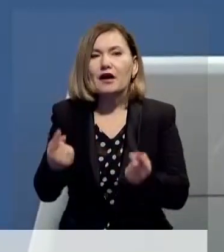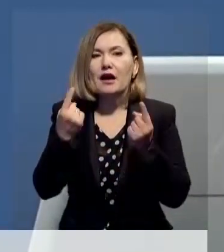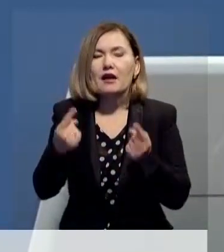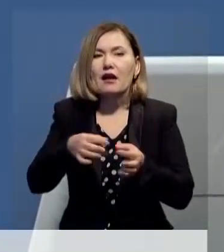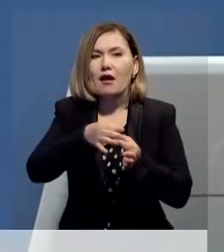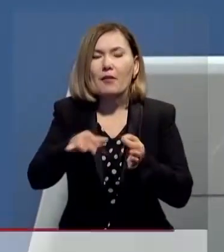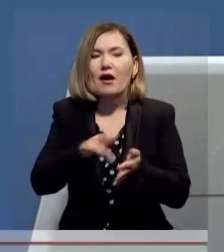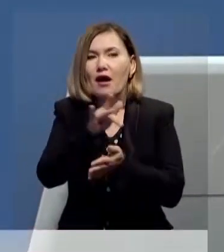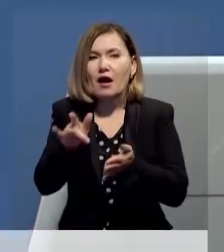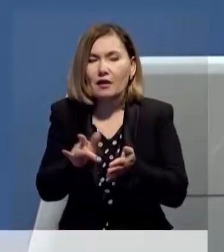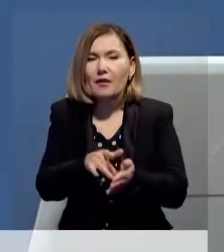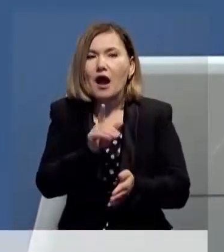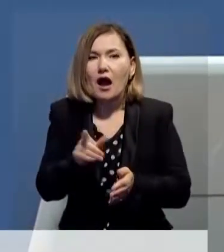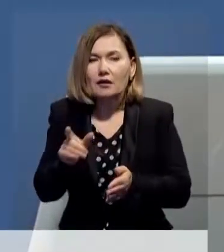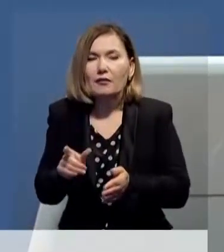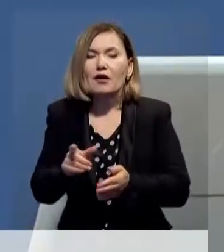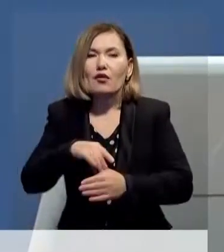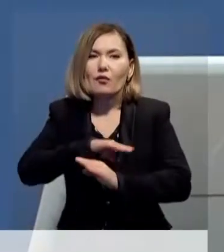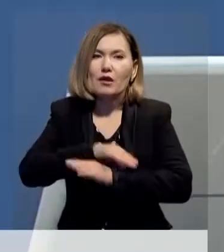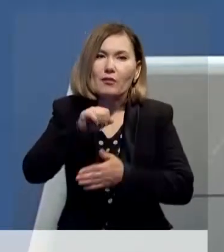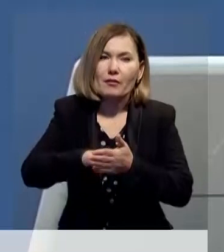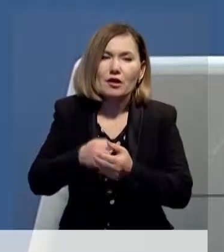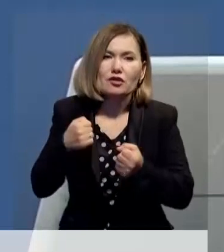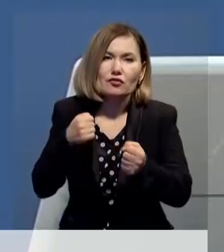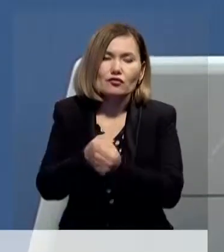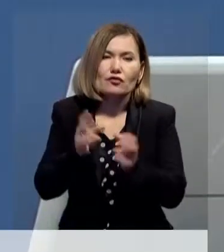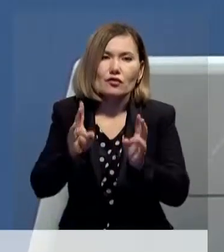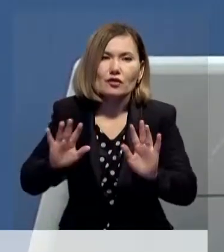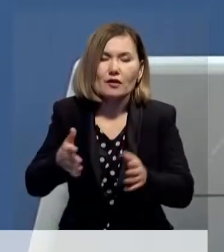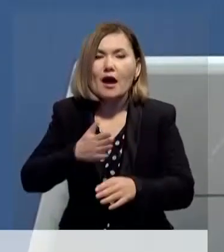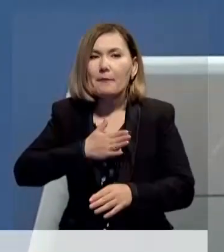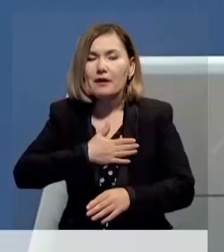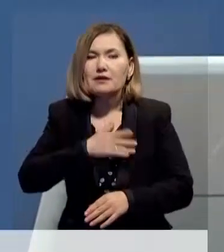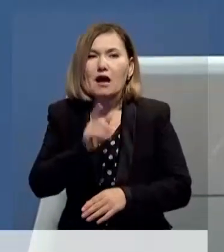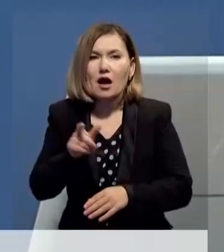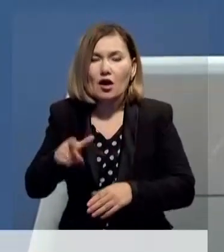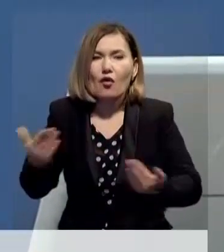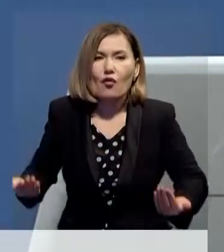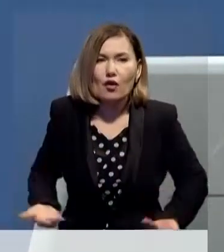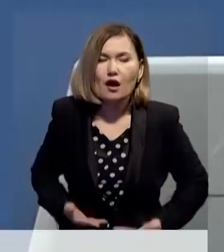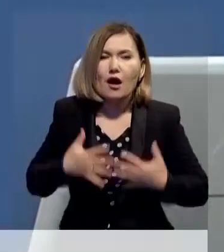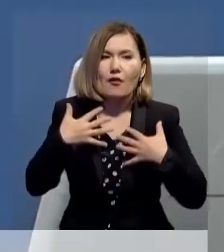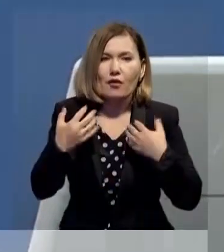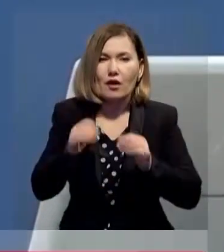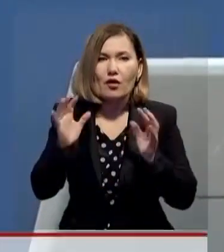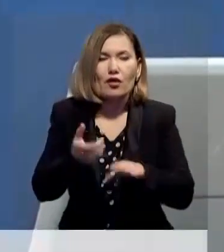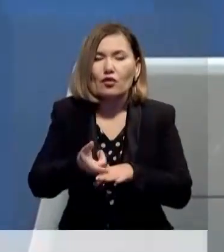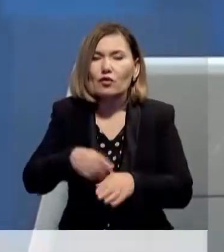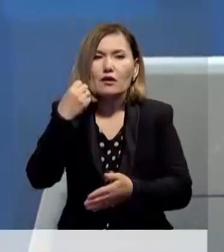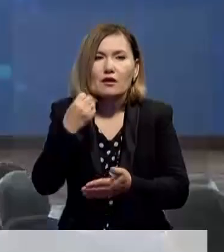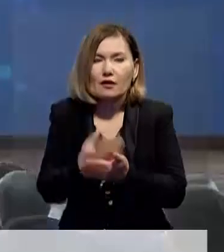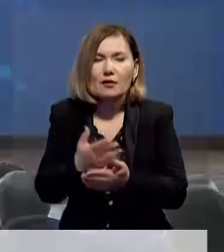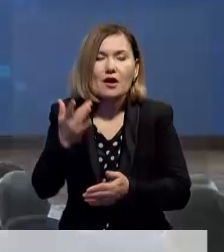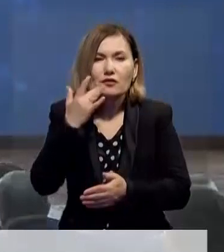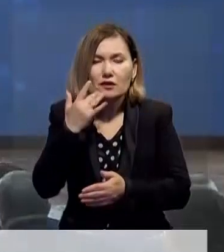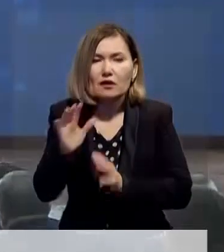мекендердің халқынан айырылып отырмыз. Бұл еліміз үшін нағыз қасірет. Біз адамдардың өмірі мен денсаулығы ең басты құндылық екенін